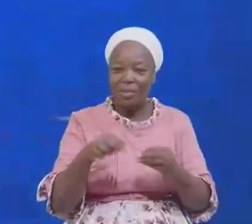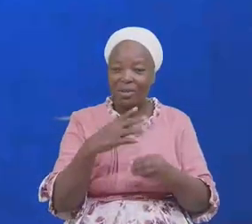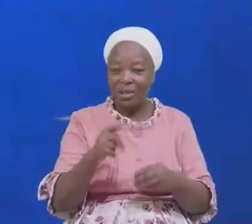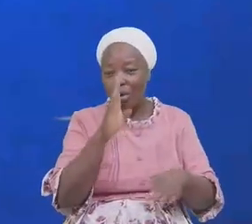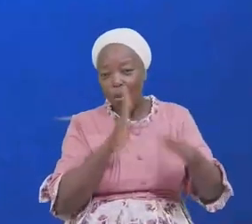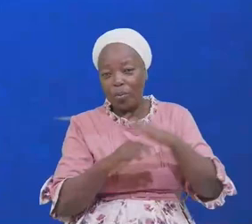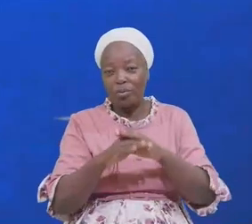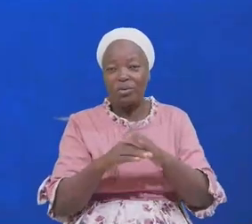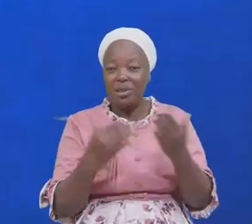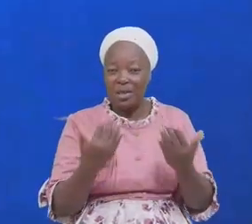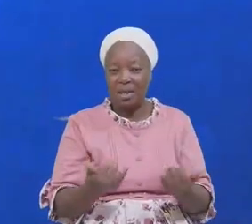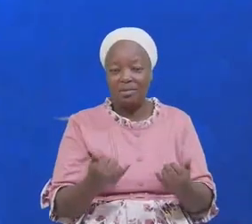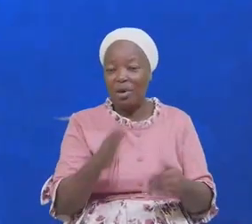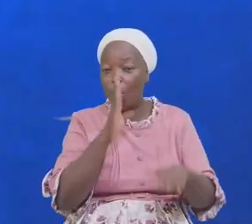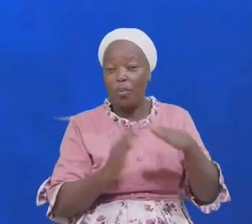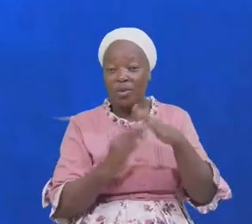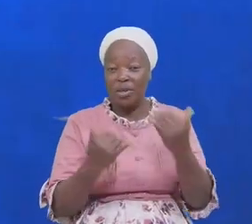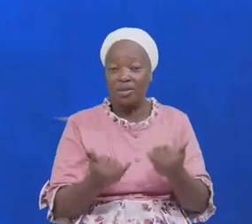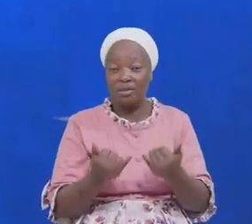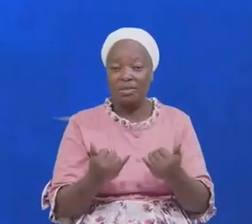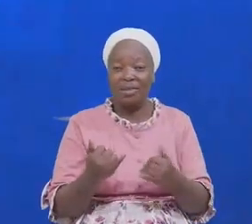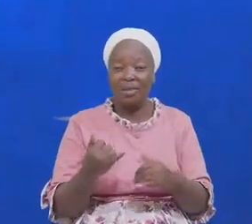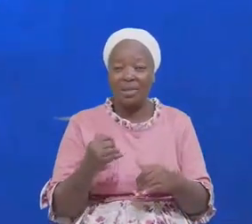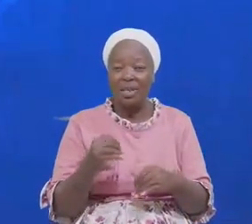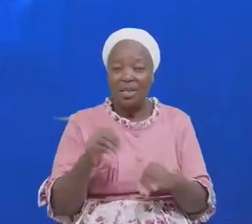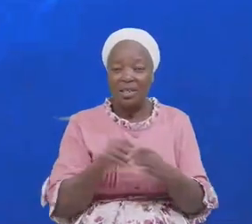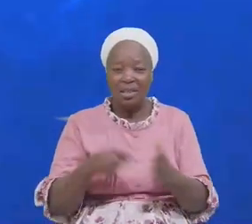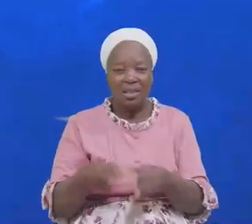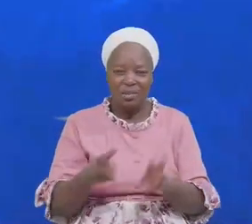Je parle les humbles dans un sens. Et dans quel sens?